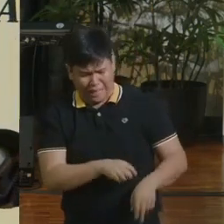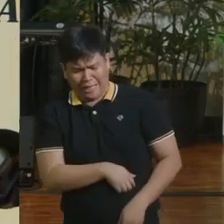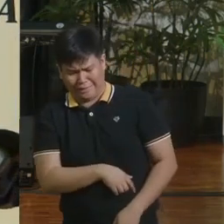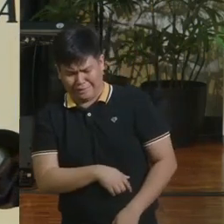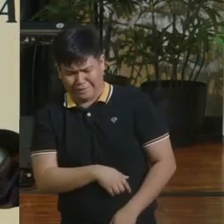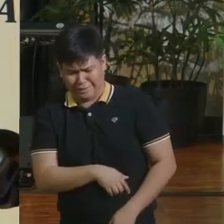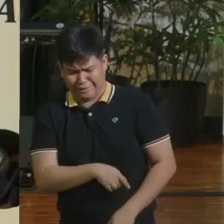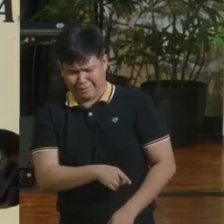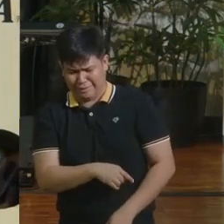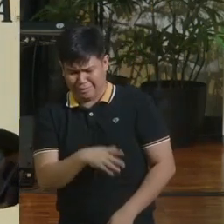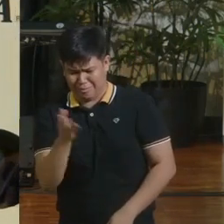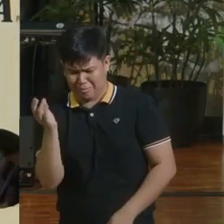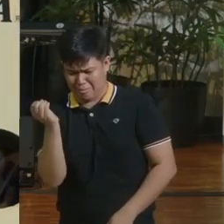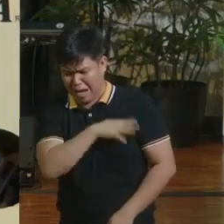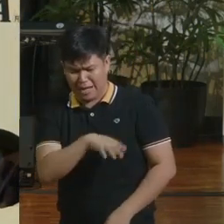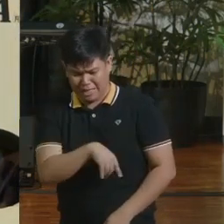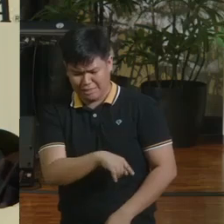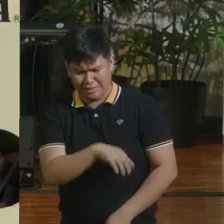ito. No?